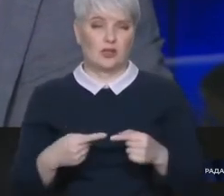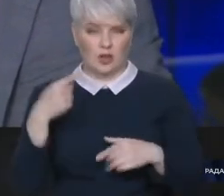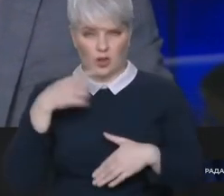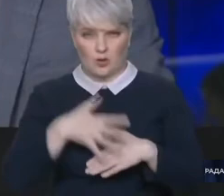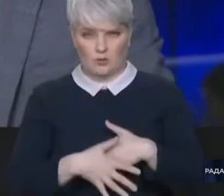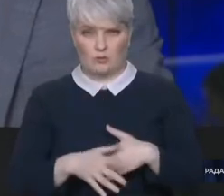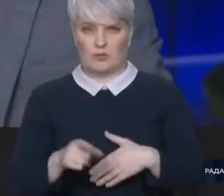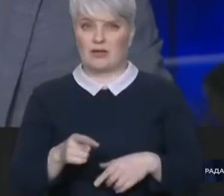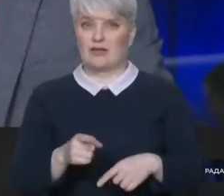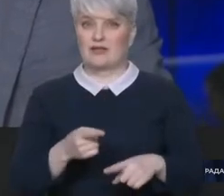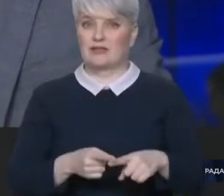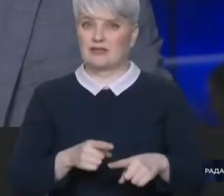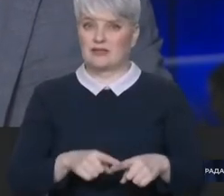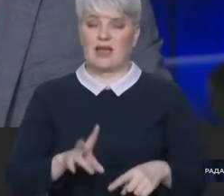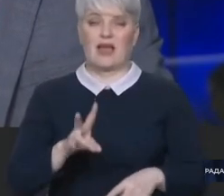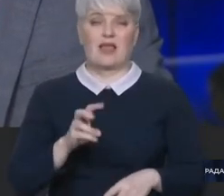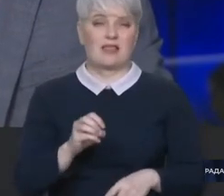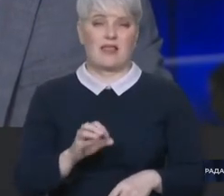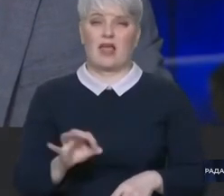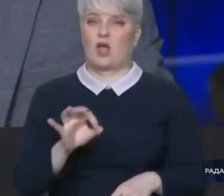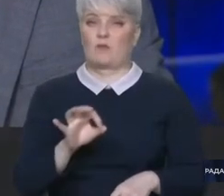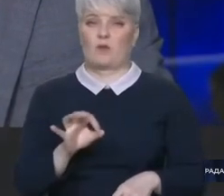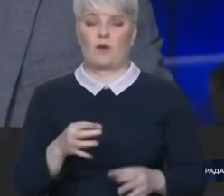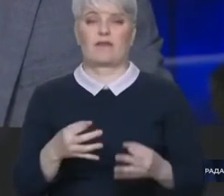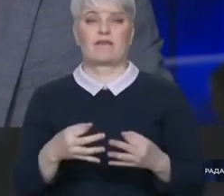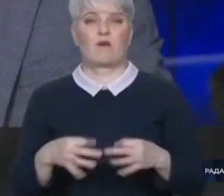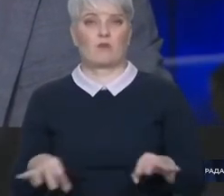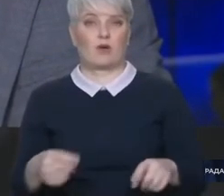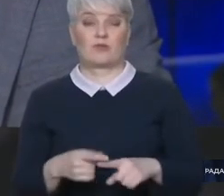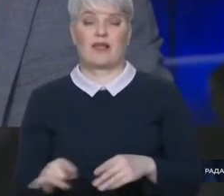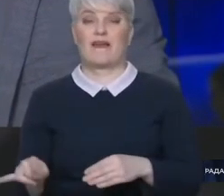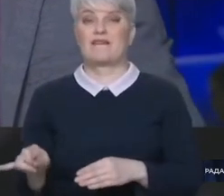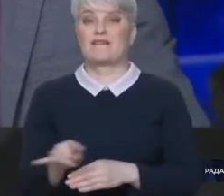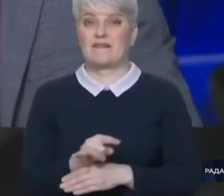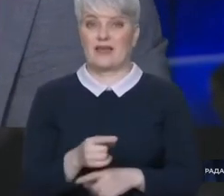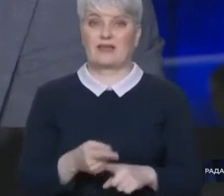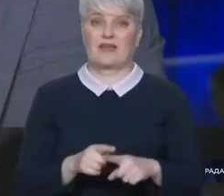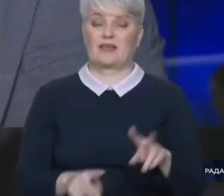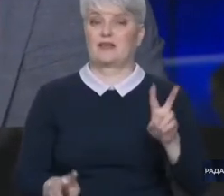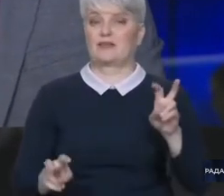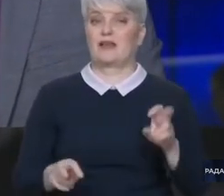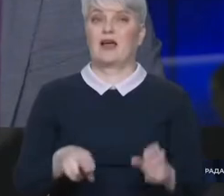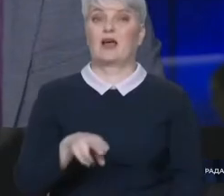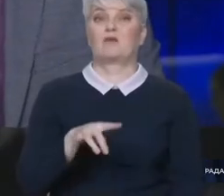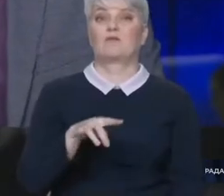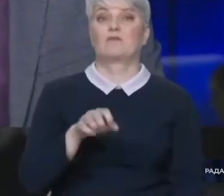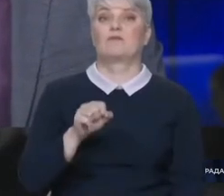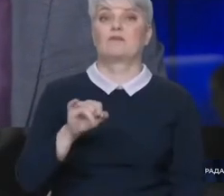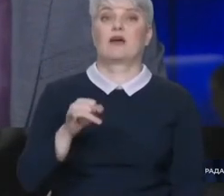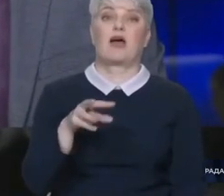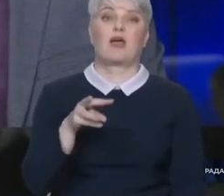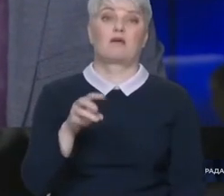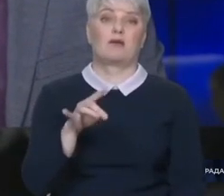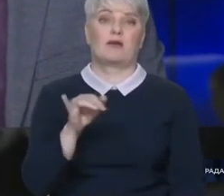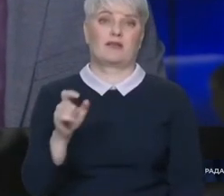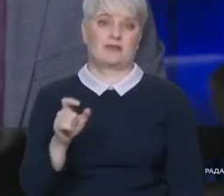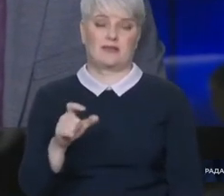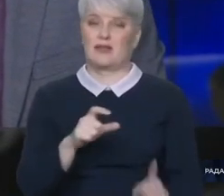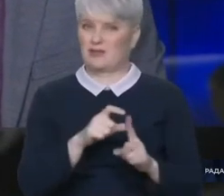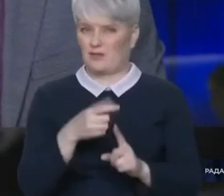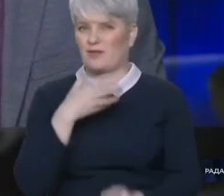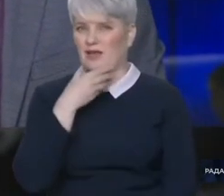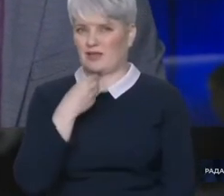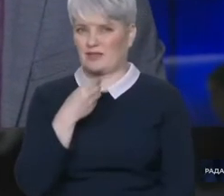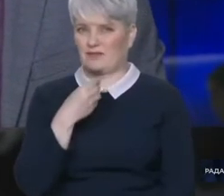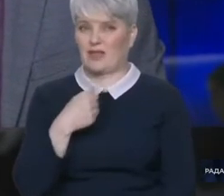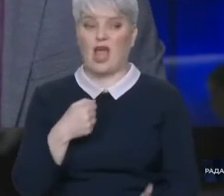це точно не про демократію, не про голосування. Це фейк, який вони називають якимось там праймеріс. Але слово гарне, але точно немає